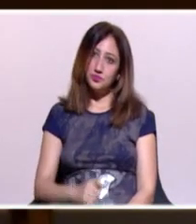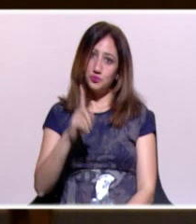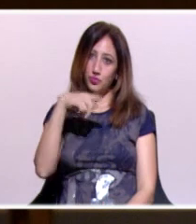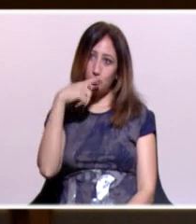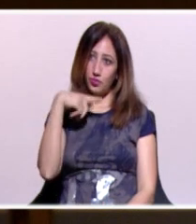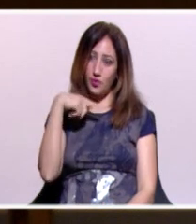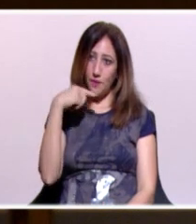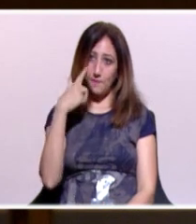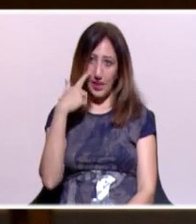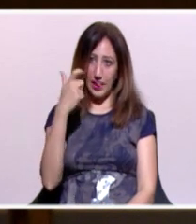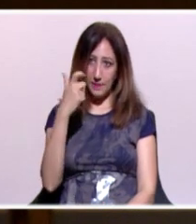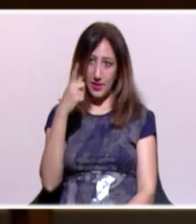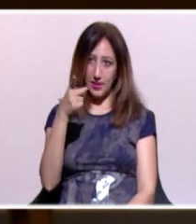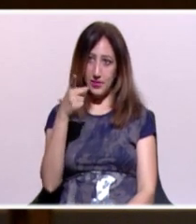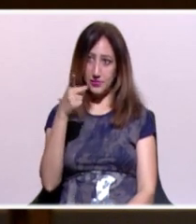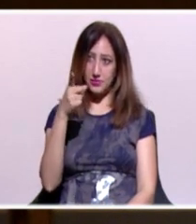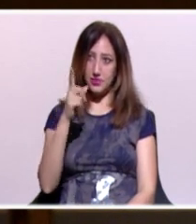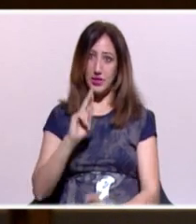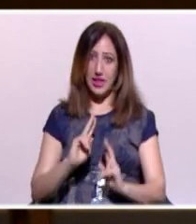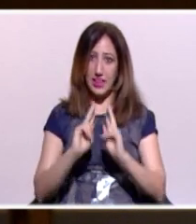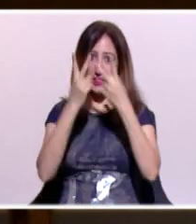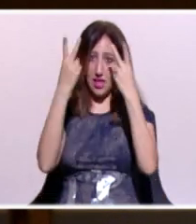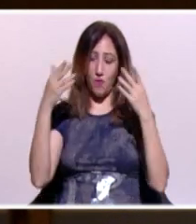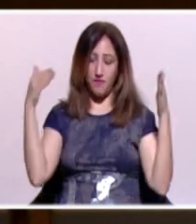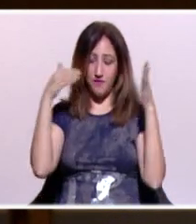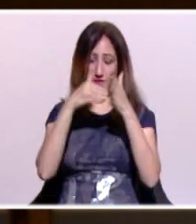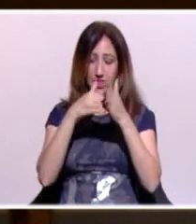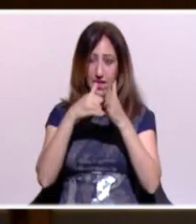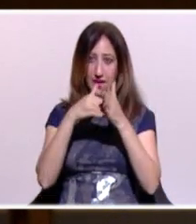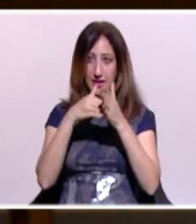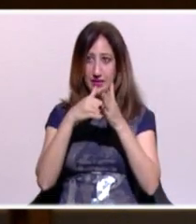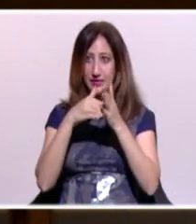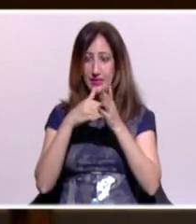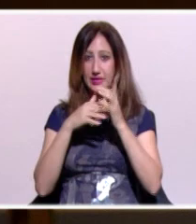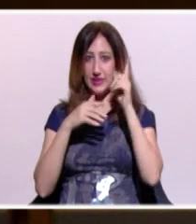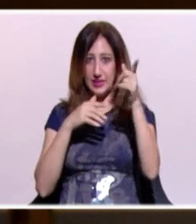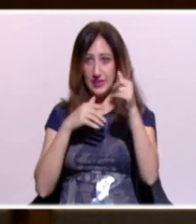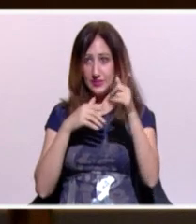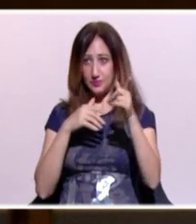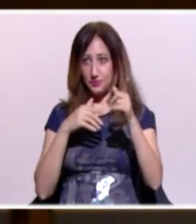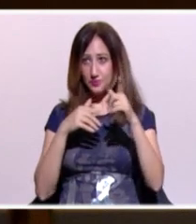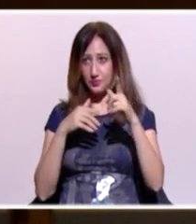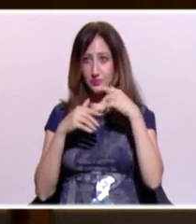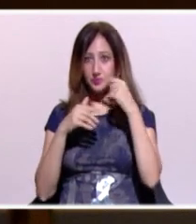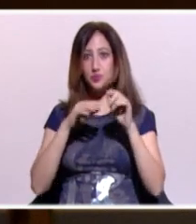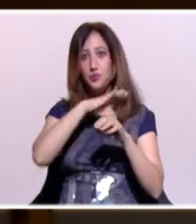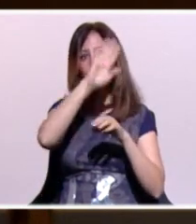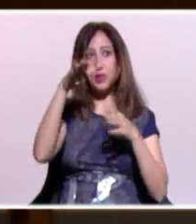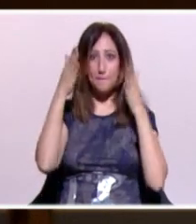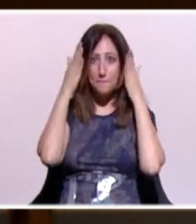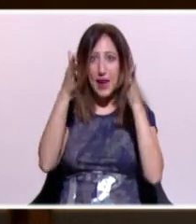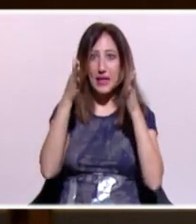بالك، هو الموضوع تحول في الاخر، بقيت انت مصدر، دايما في حاجه اسمها مصدر الاهتمام. مظبوط